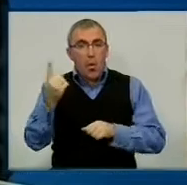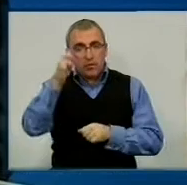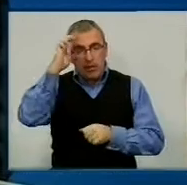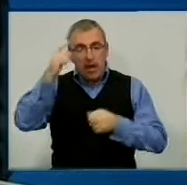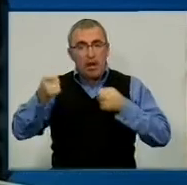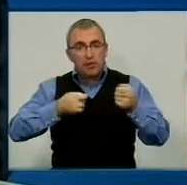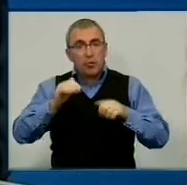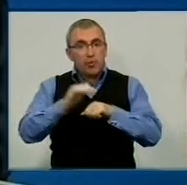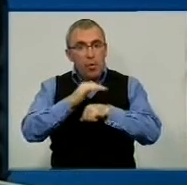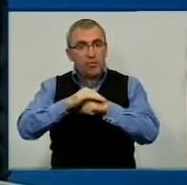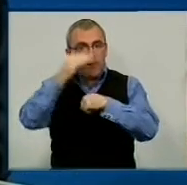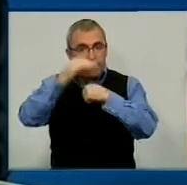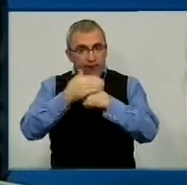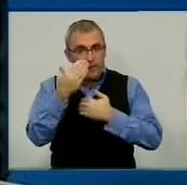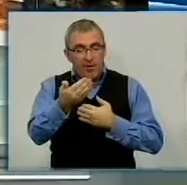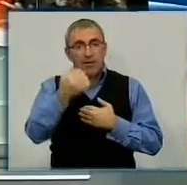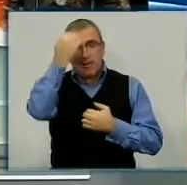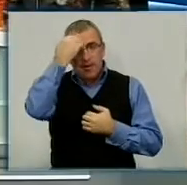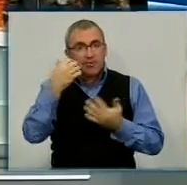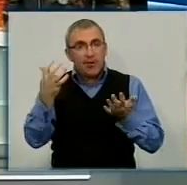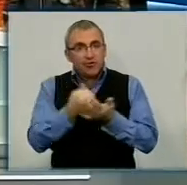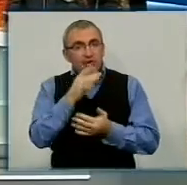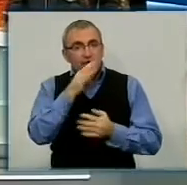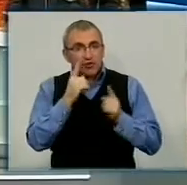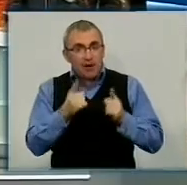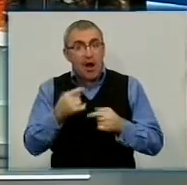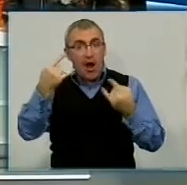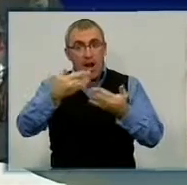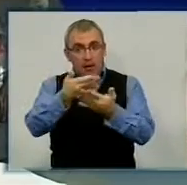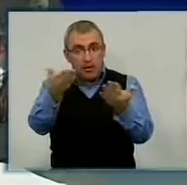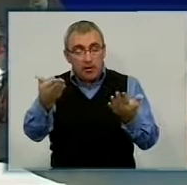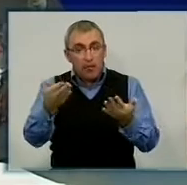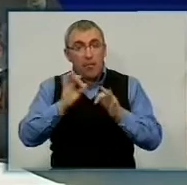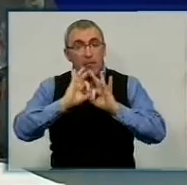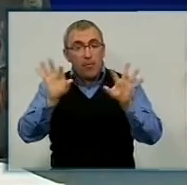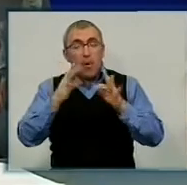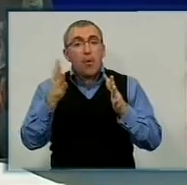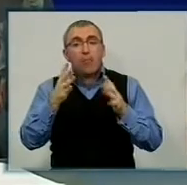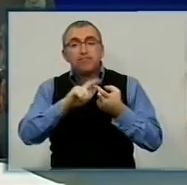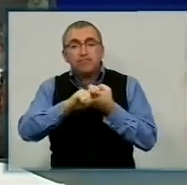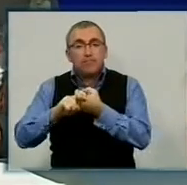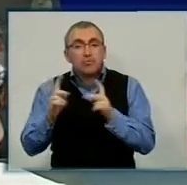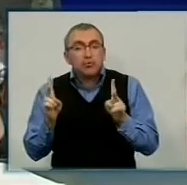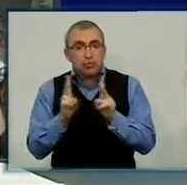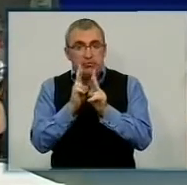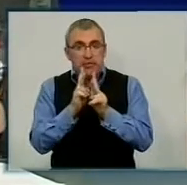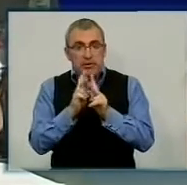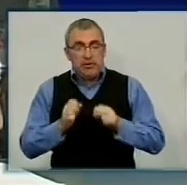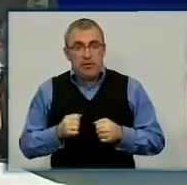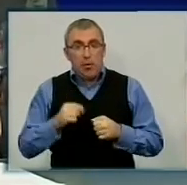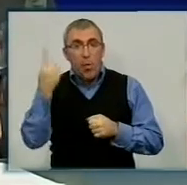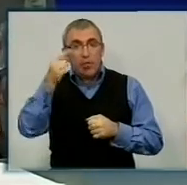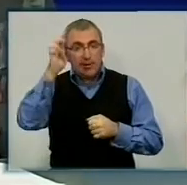адміністрації доброго вечір Добрий вечір дякую що ви знайшли для нас час нашим глядачам я хочу пояснити з якого приводу Ми сьогодні зустрілися в